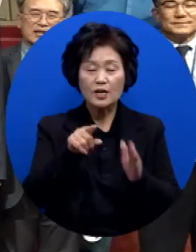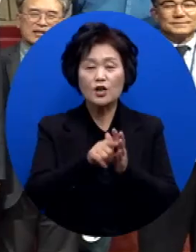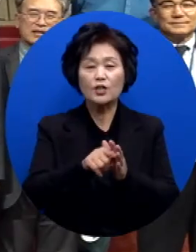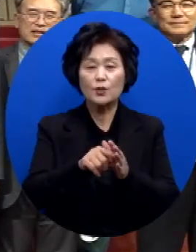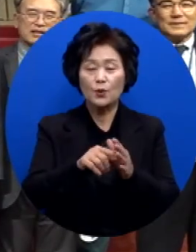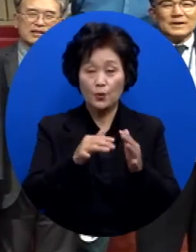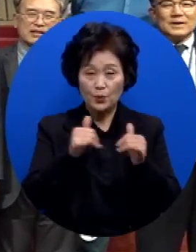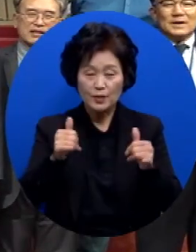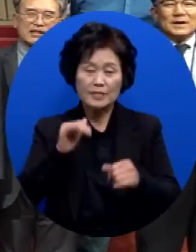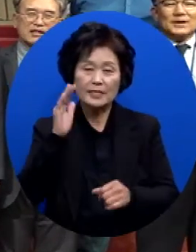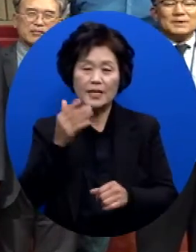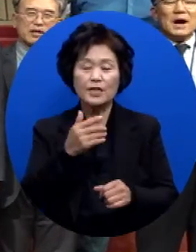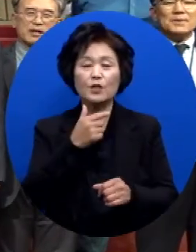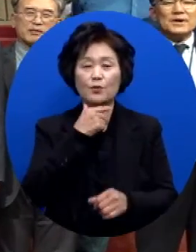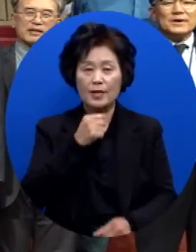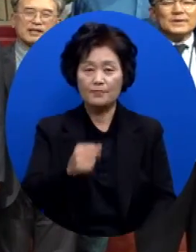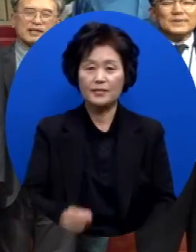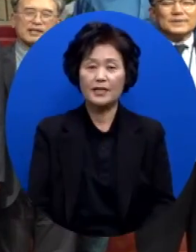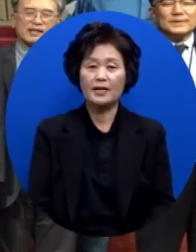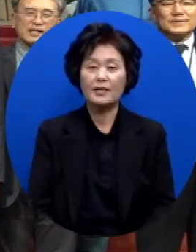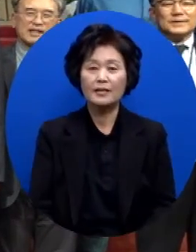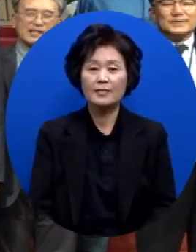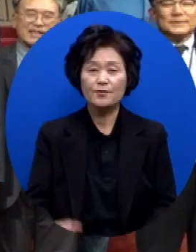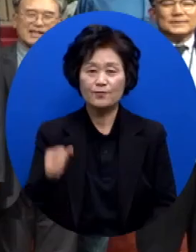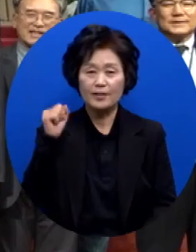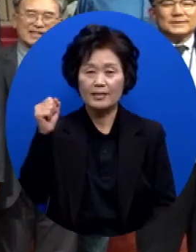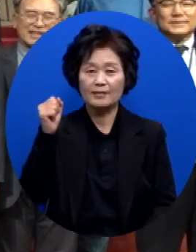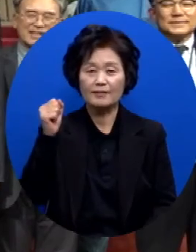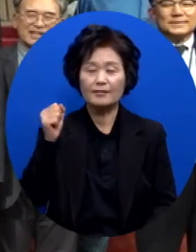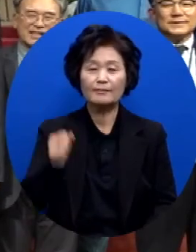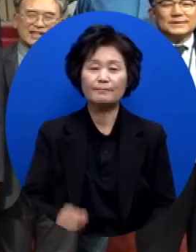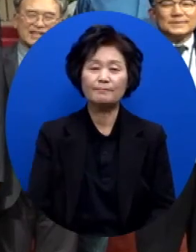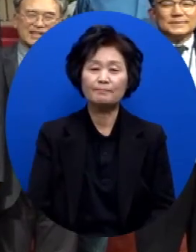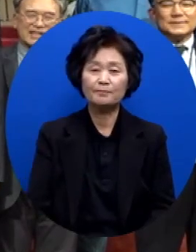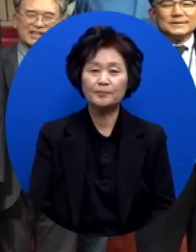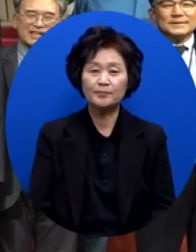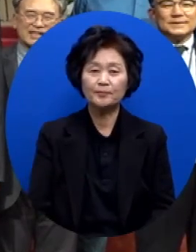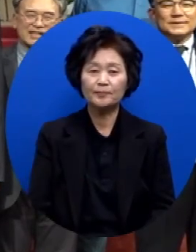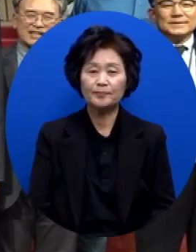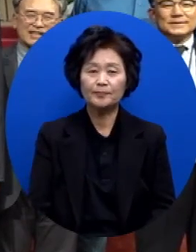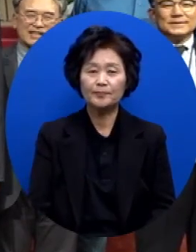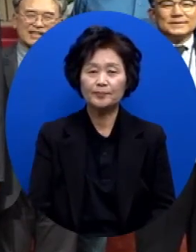기대합니다. CTS 뉴스 이유리입니다.